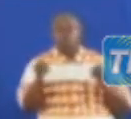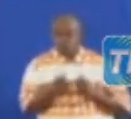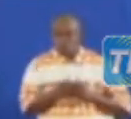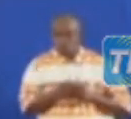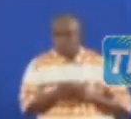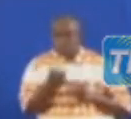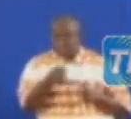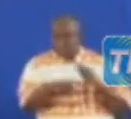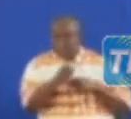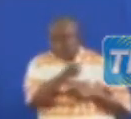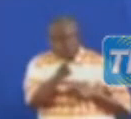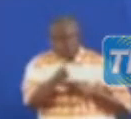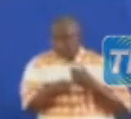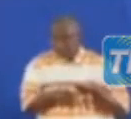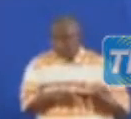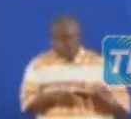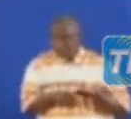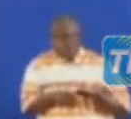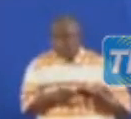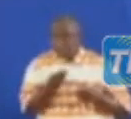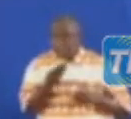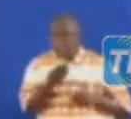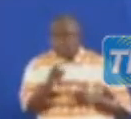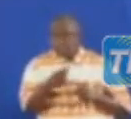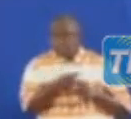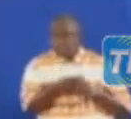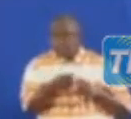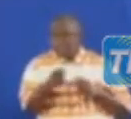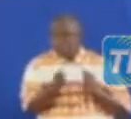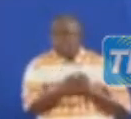na kati ya fedha hizo shilingi bilioni